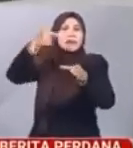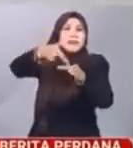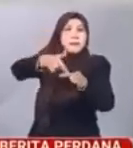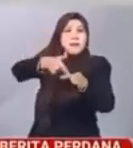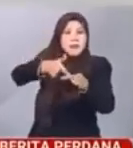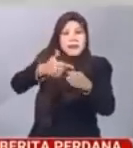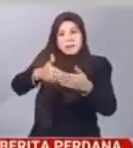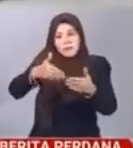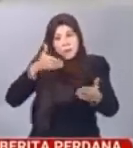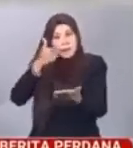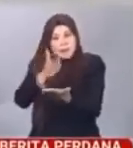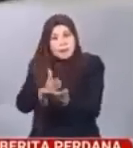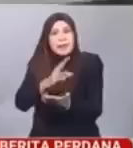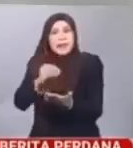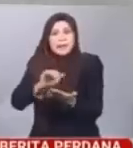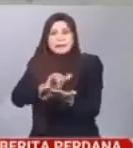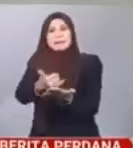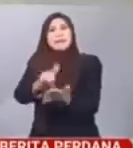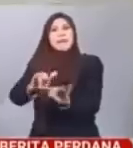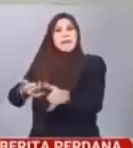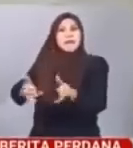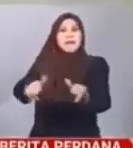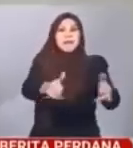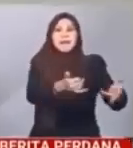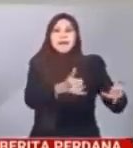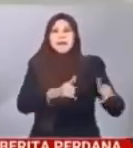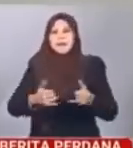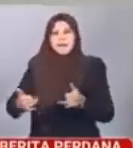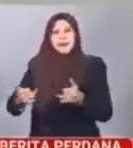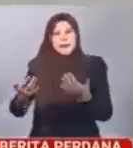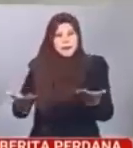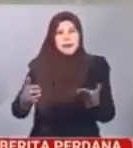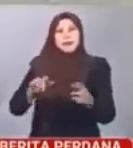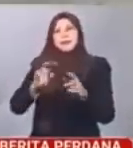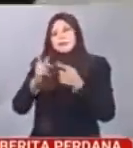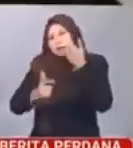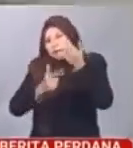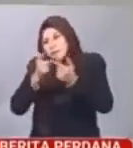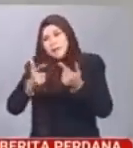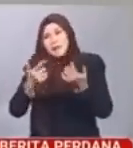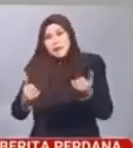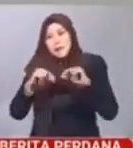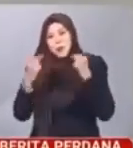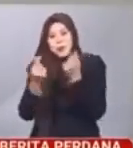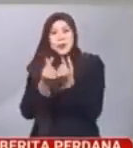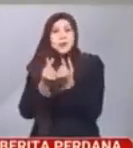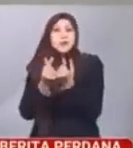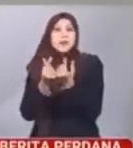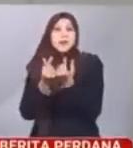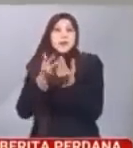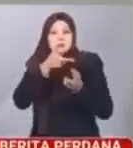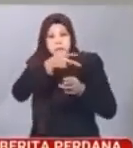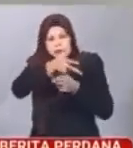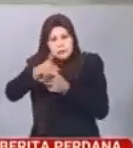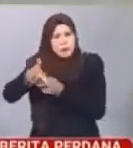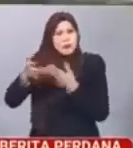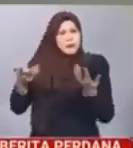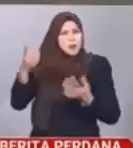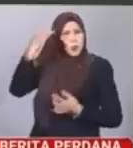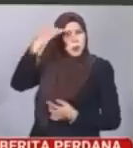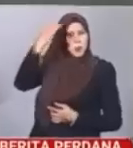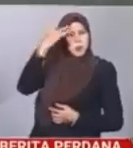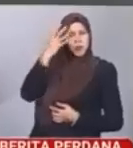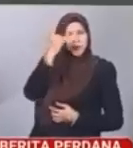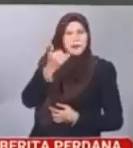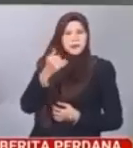sebelum berhenti dan berbaring seketika sebelum meneruskan lawatan mereka. Sementara itu, warga maya kehairanan dengan